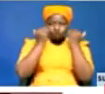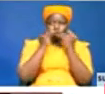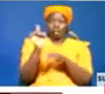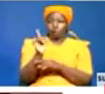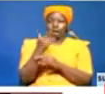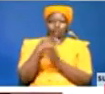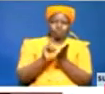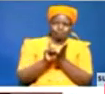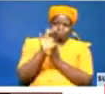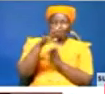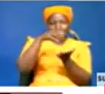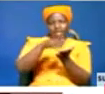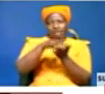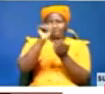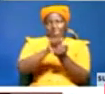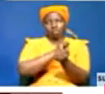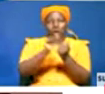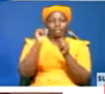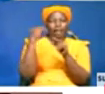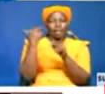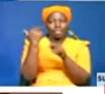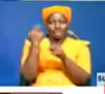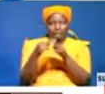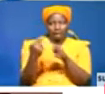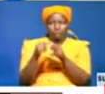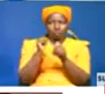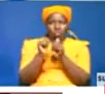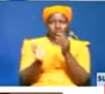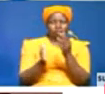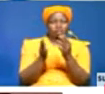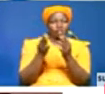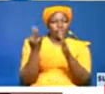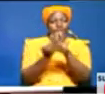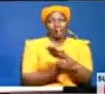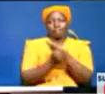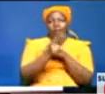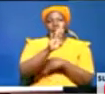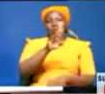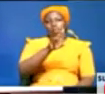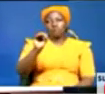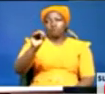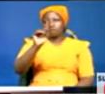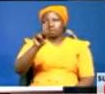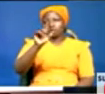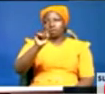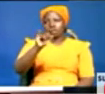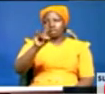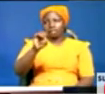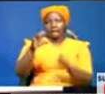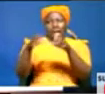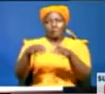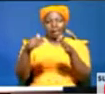kuharibiwa sifa iliyokuwa imewasilishwa na kampuni ya maziwa ya Brookside dhidi ya mbunge wa Nyali Mohamed Ali.